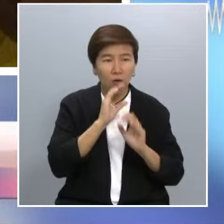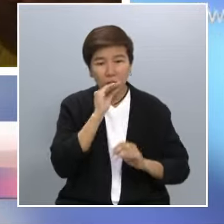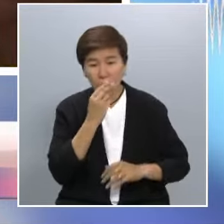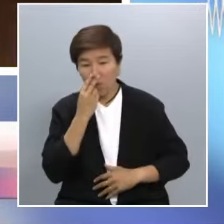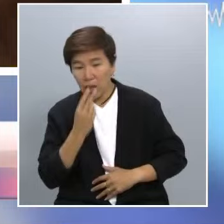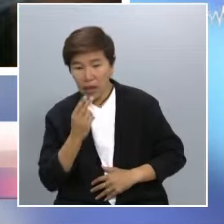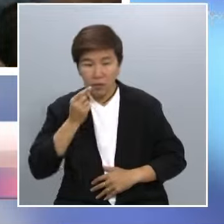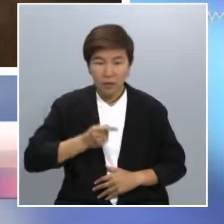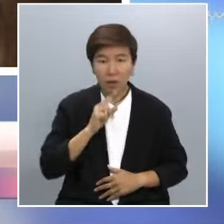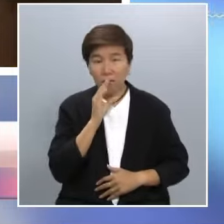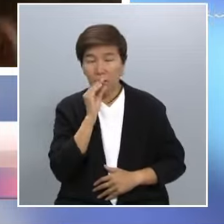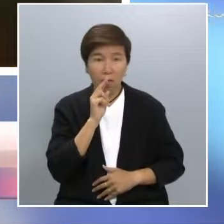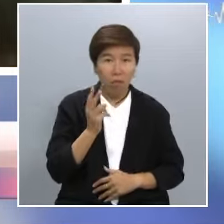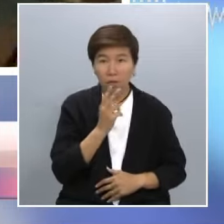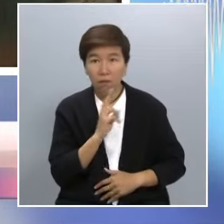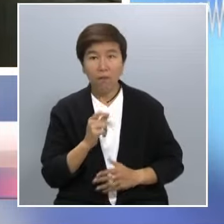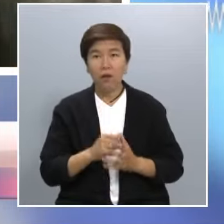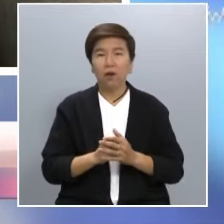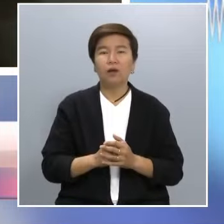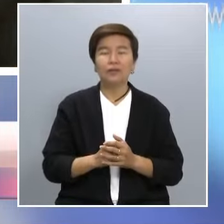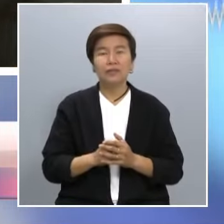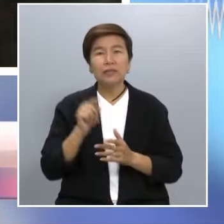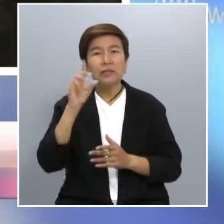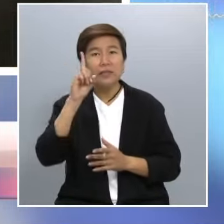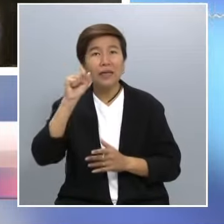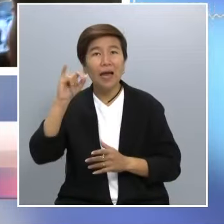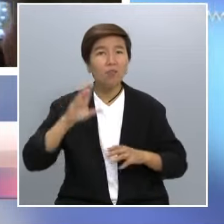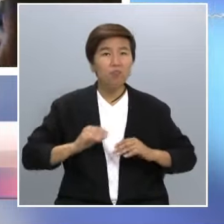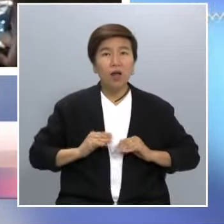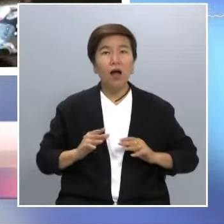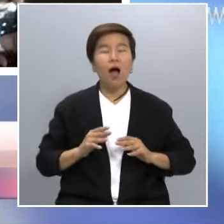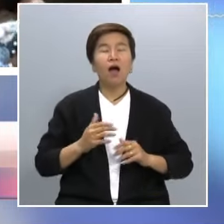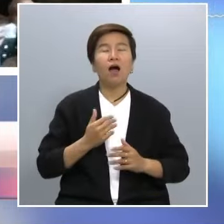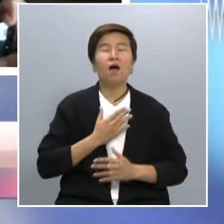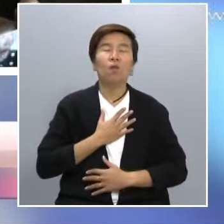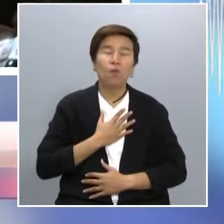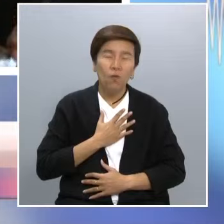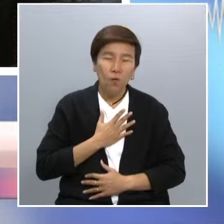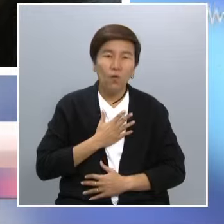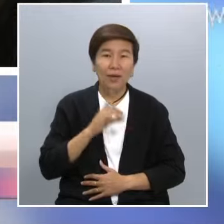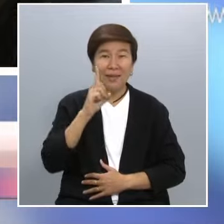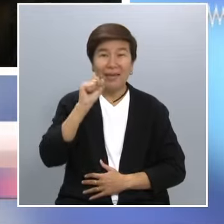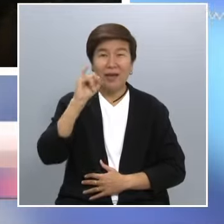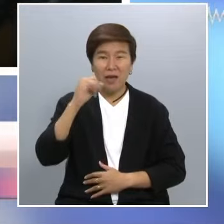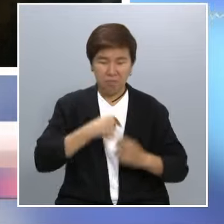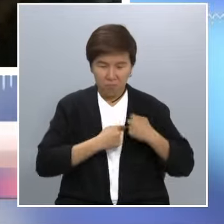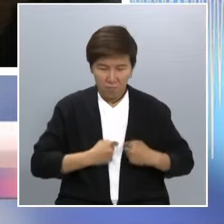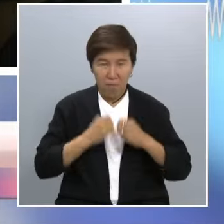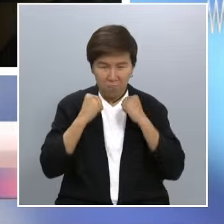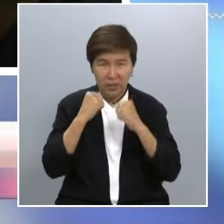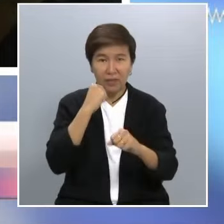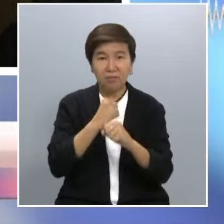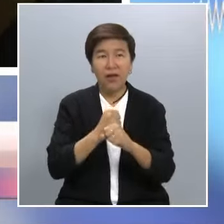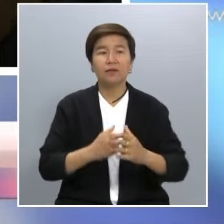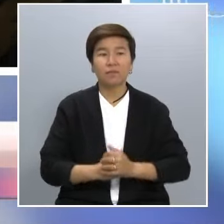ลัวท่านจะไม่รับเรื่องไว้เป็นคดีพิเศษก็แอบกลัวอยู่ค่ะ แต่เชื่อมั่นในการทำงานของDSI เชื่อค่ะเชื่อมากกว่าห